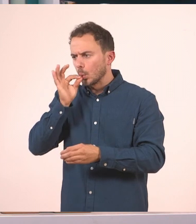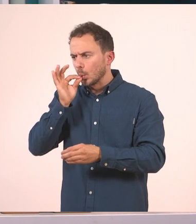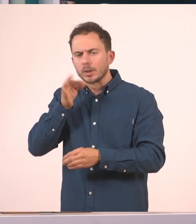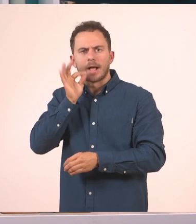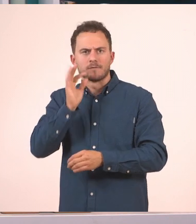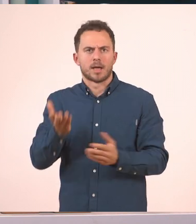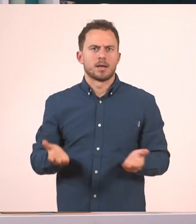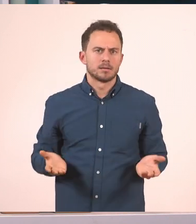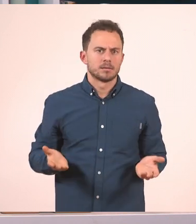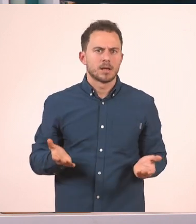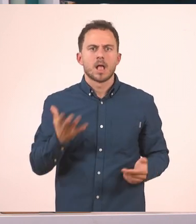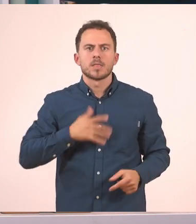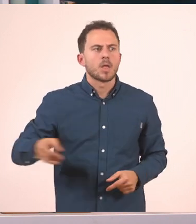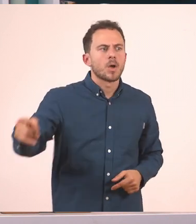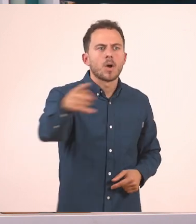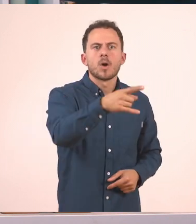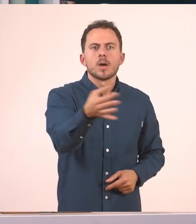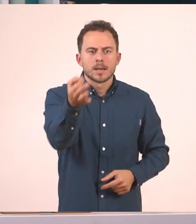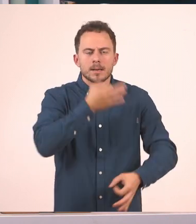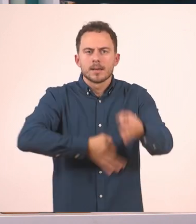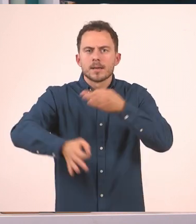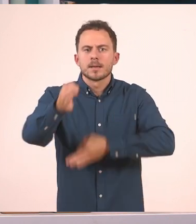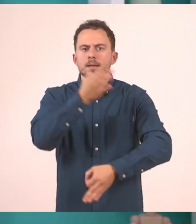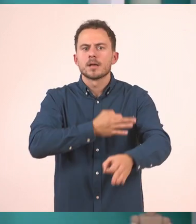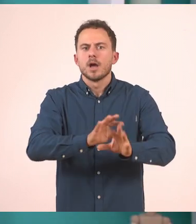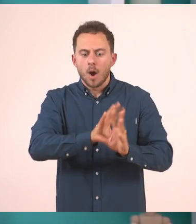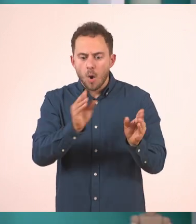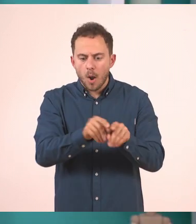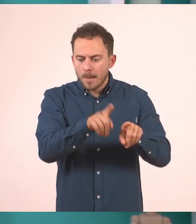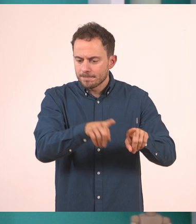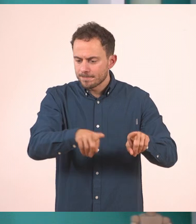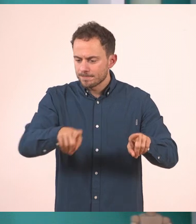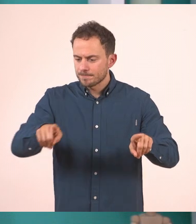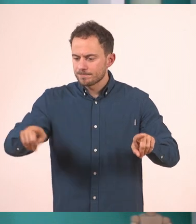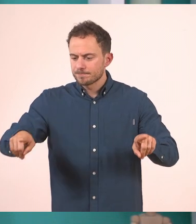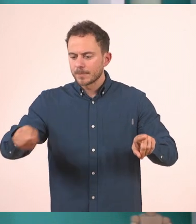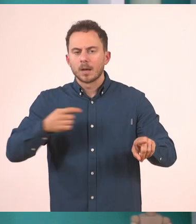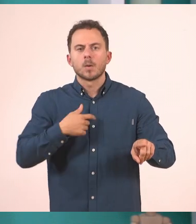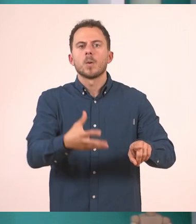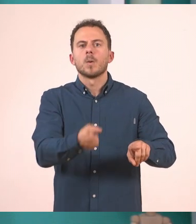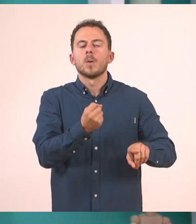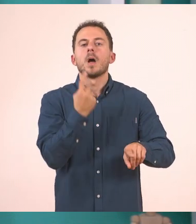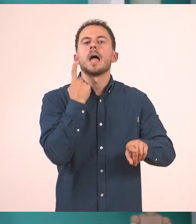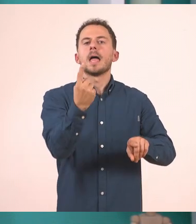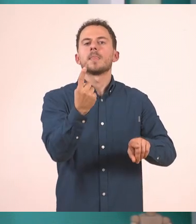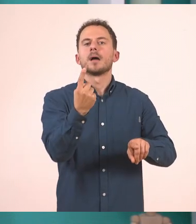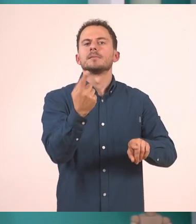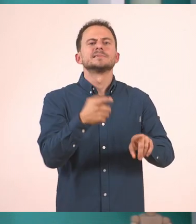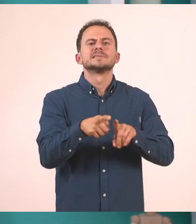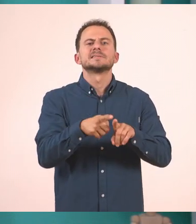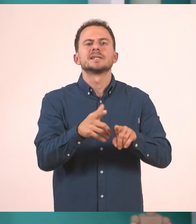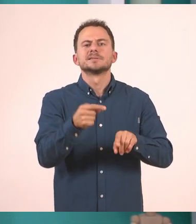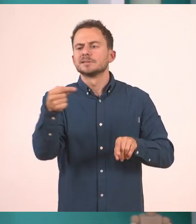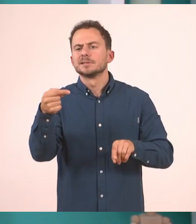Θέλω να μου πείτε τώρα, τι μέρος της ποσότητας είναι αυτό το 1 καλαμάκι? Θυμάστε